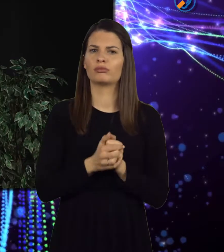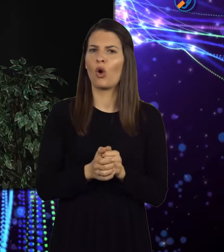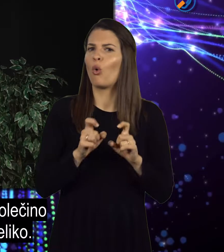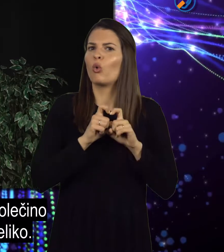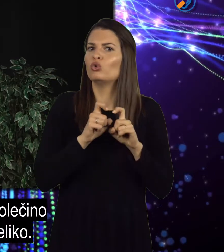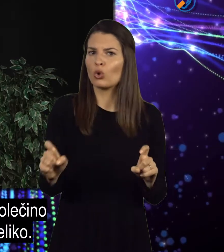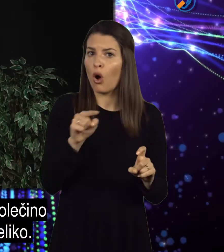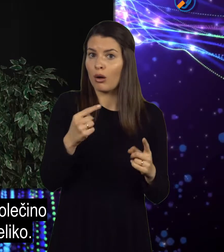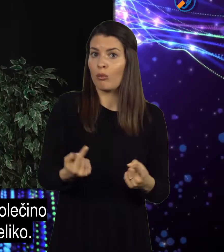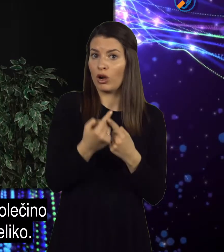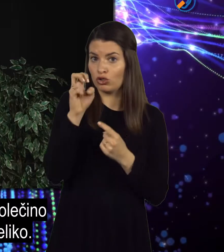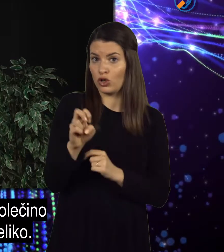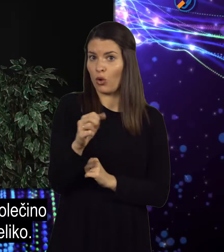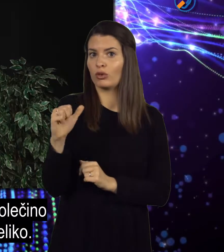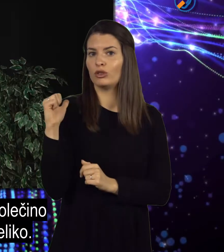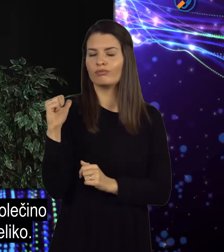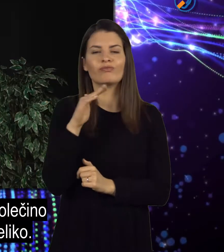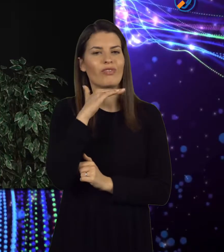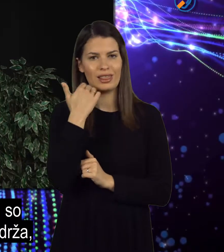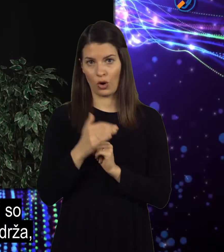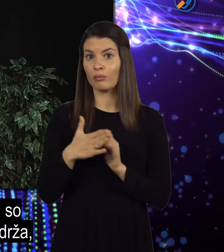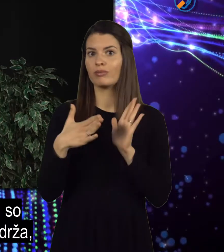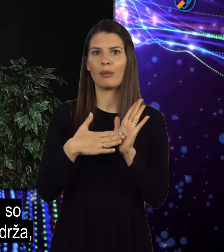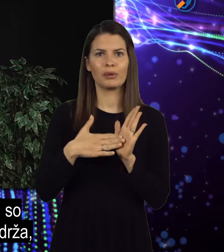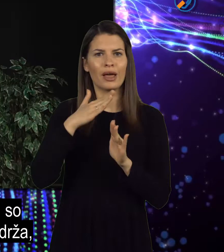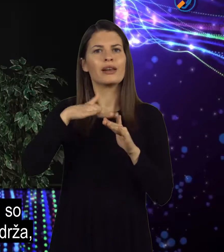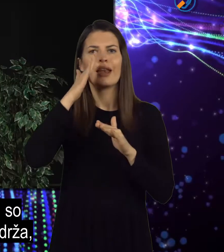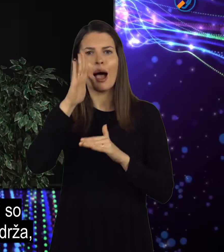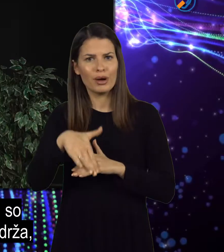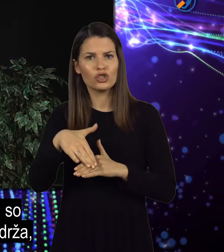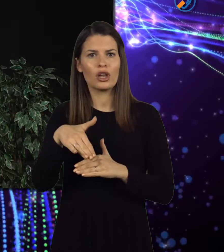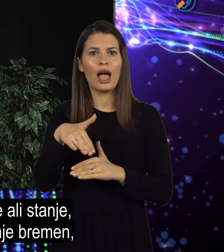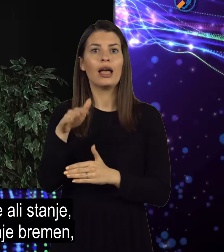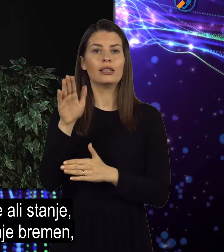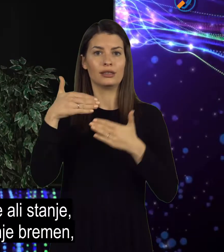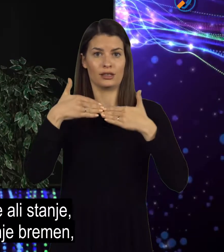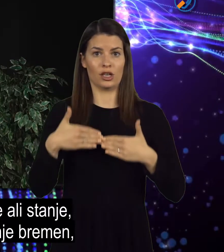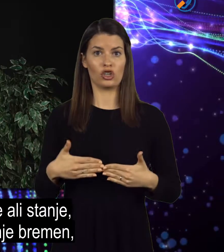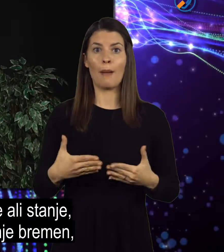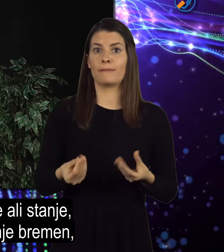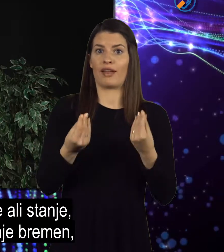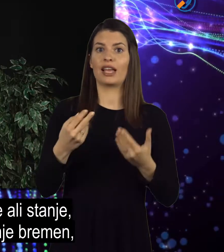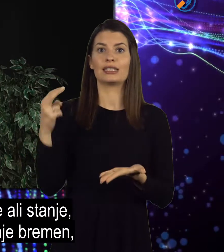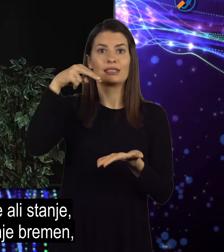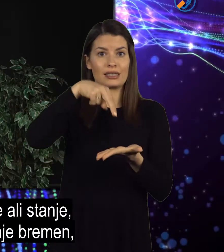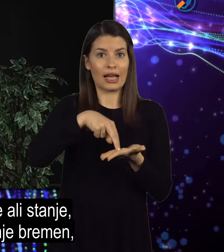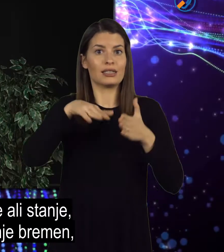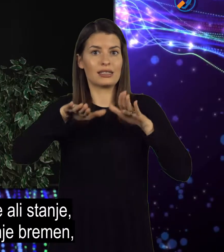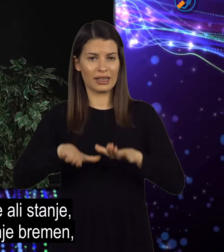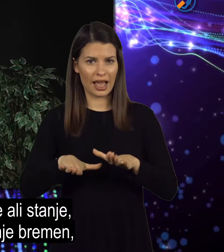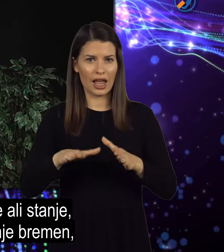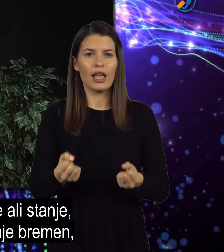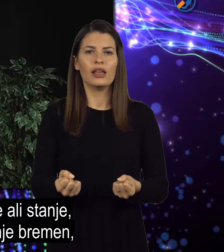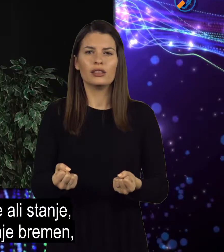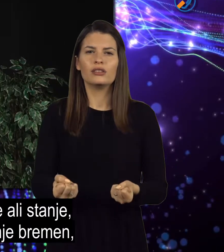ponavlja. Vzrokov za bolečino v križu je veliko. Med njimi so nepravilna drža, pretirano sedenje ali stanje,